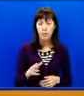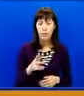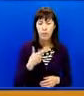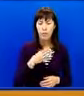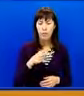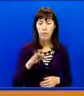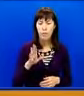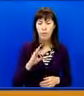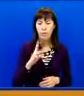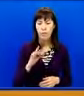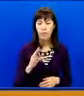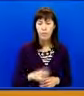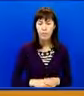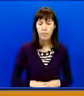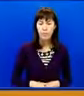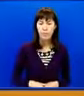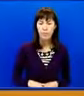Геннадий Головкин.